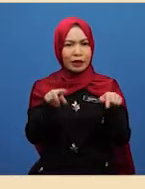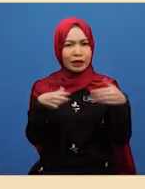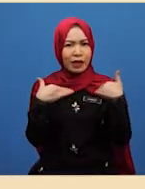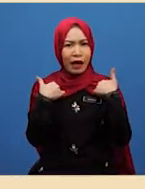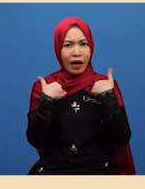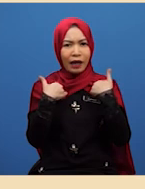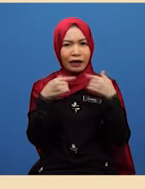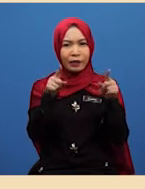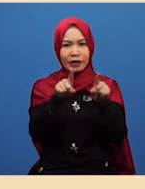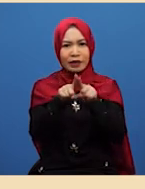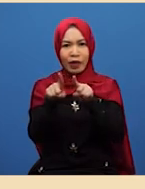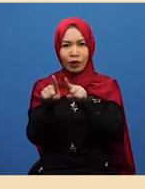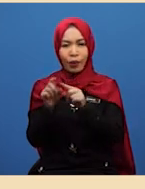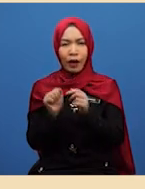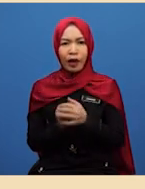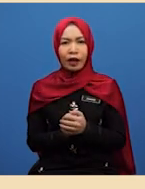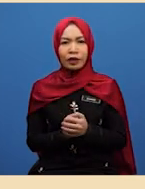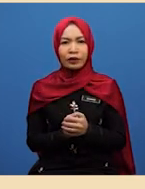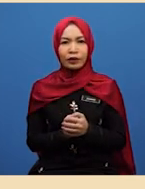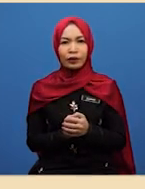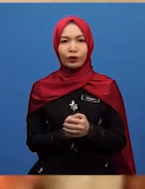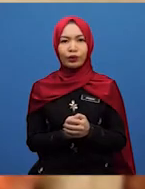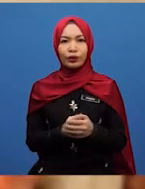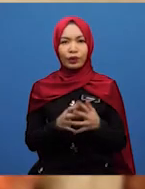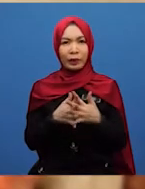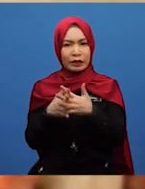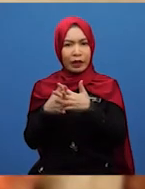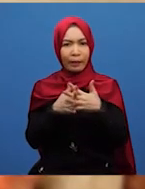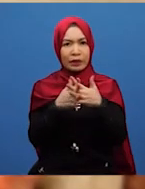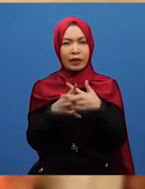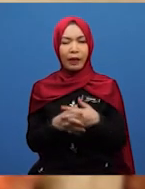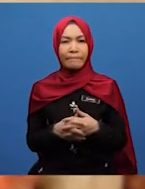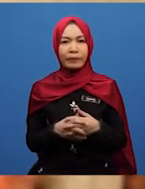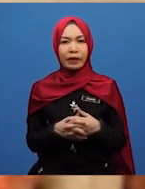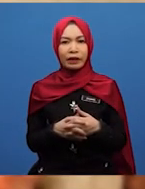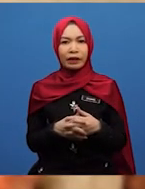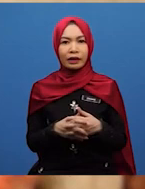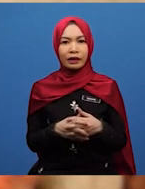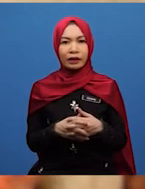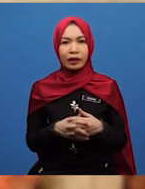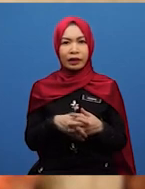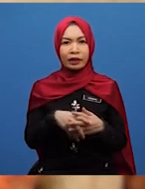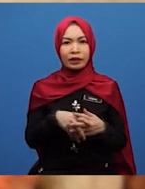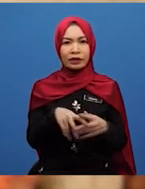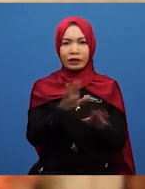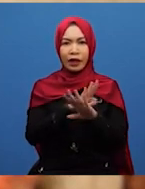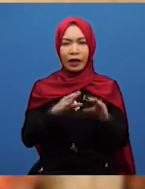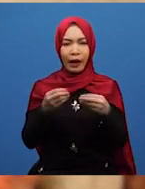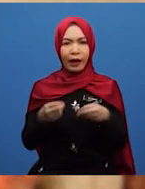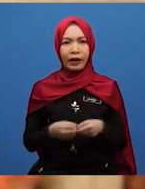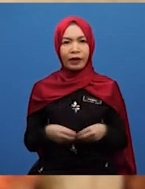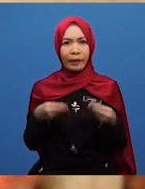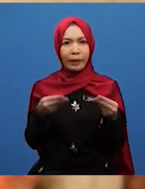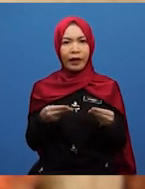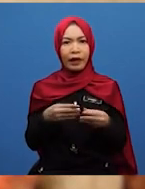dan sifat berwaspada, orang asing akan lebih mudah untuk mengambil alih kuasa dan seterusnya